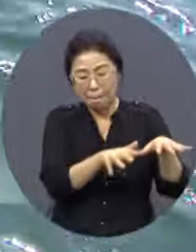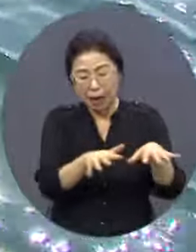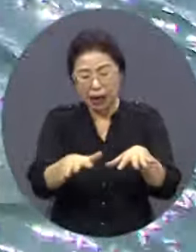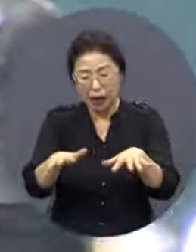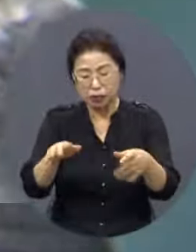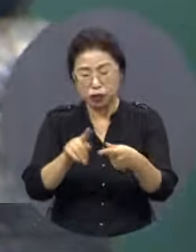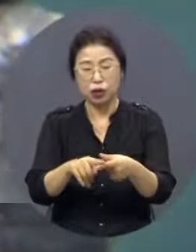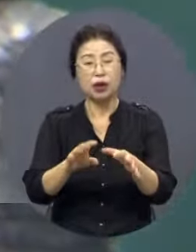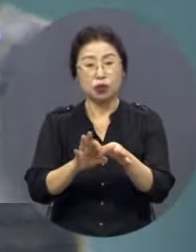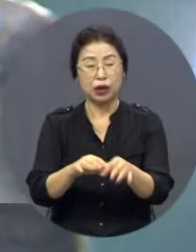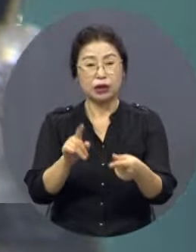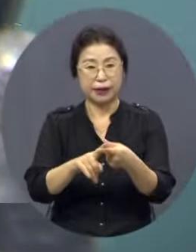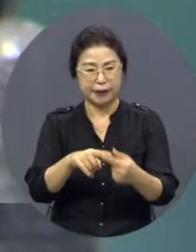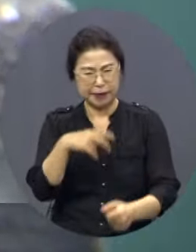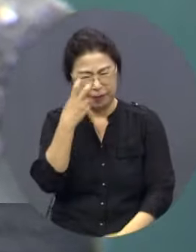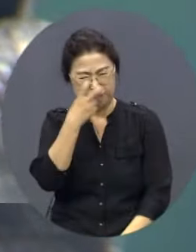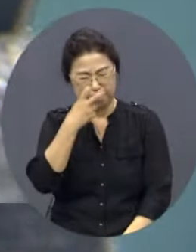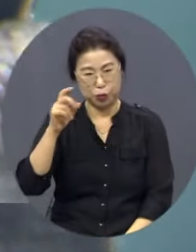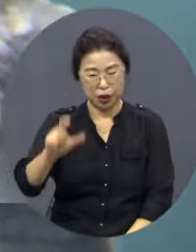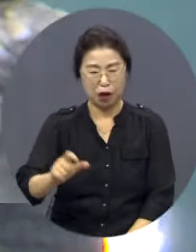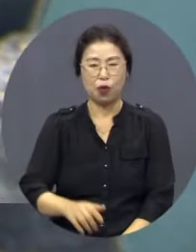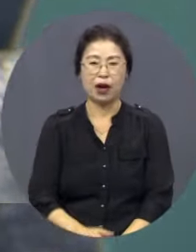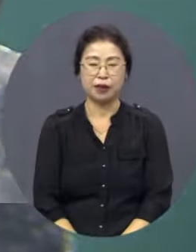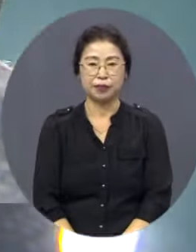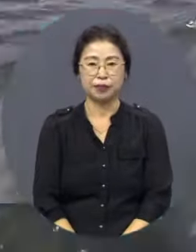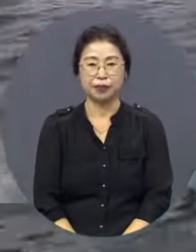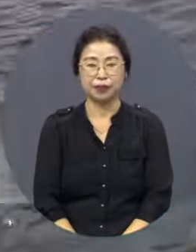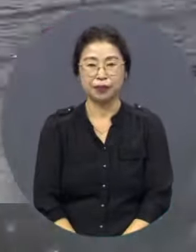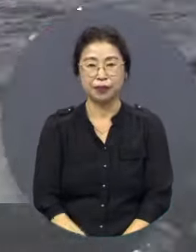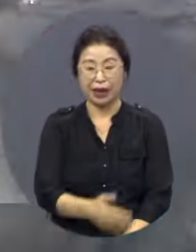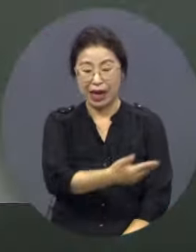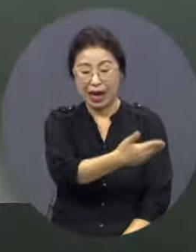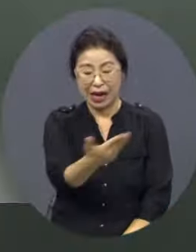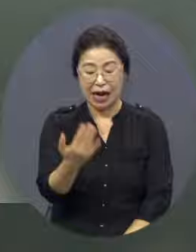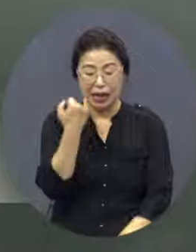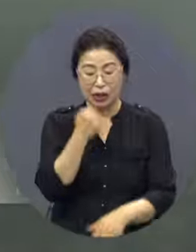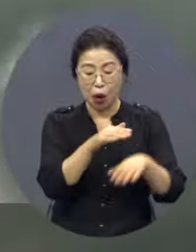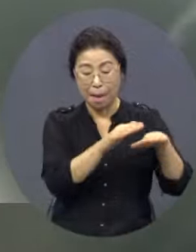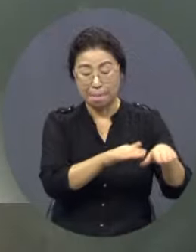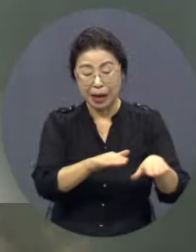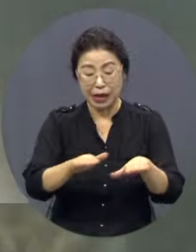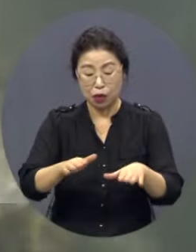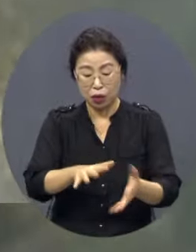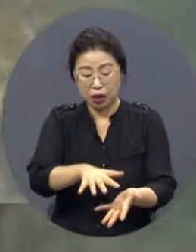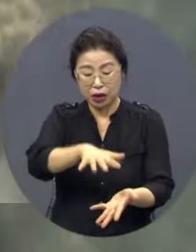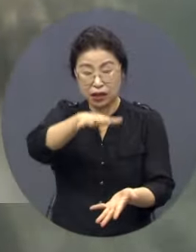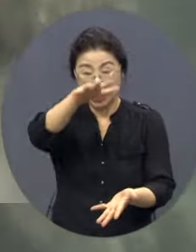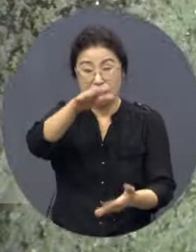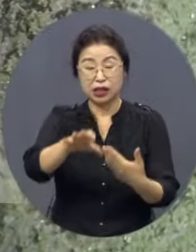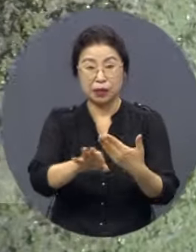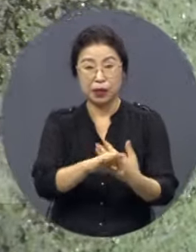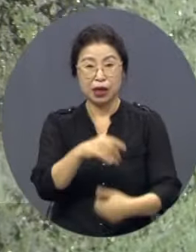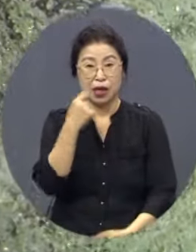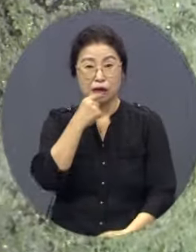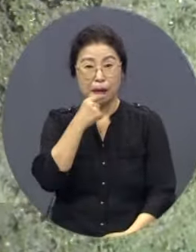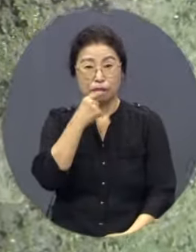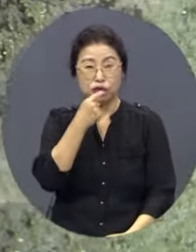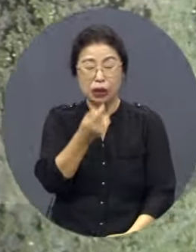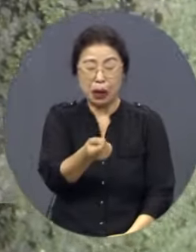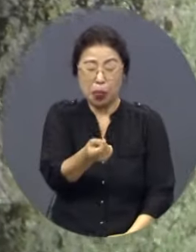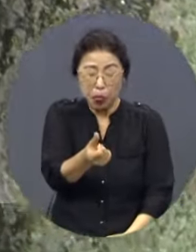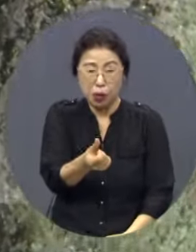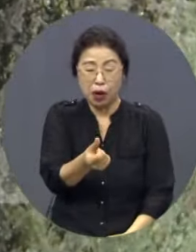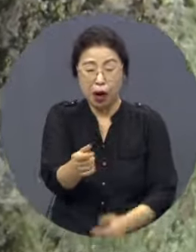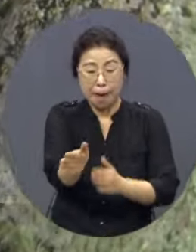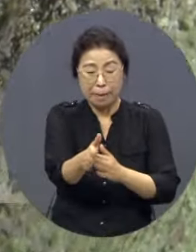사전 감시 체계를 강화하기로 했습니다. 양쯔강에서 바다로 들어오는 강물이 많아지면 염분이 낮아진